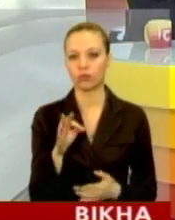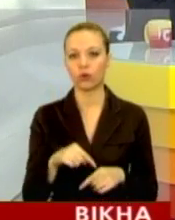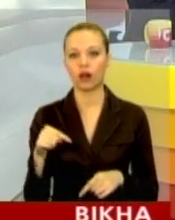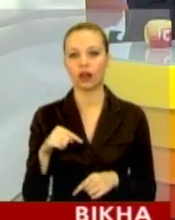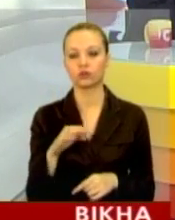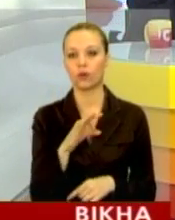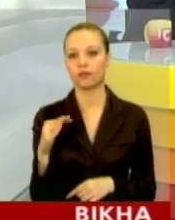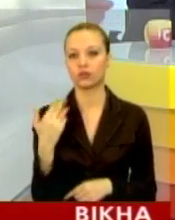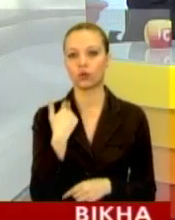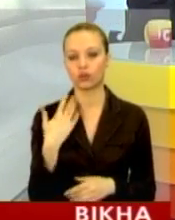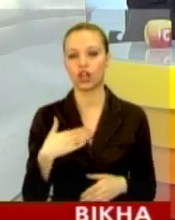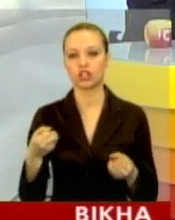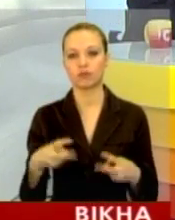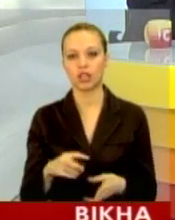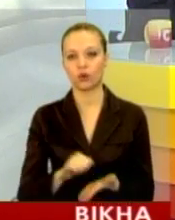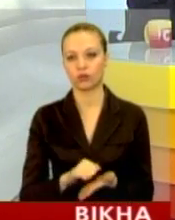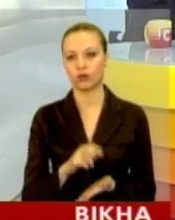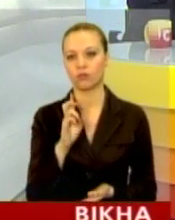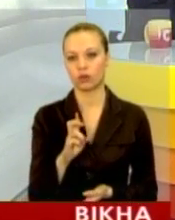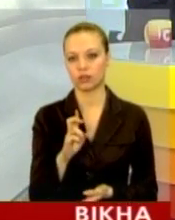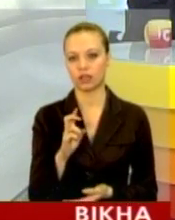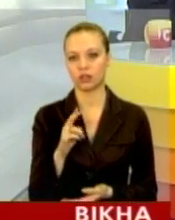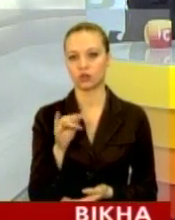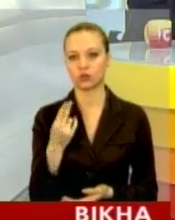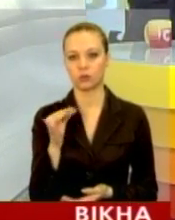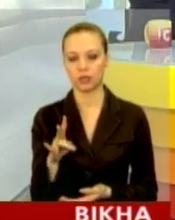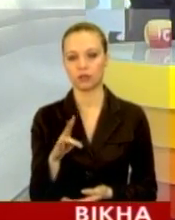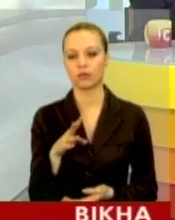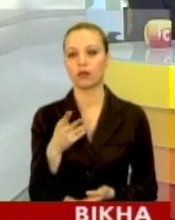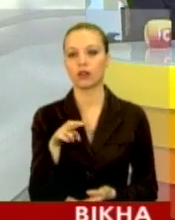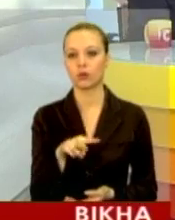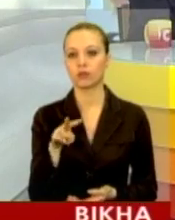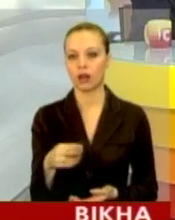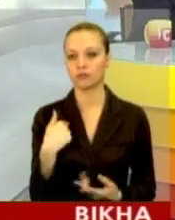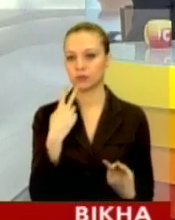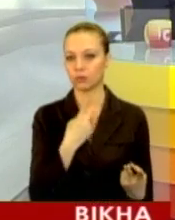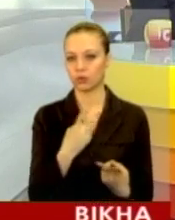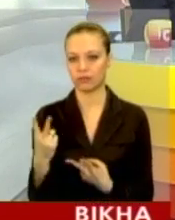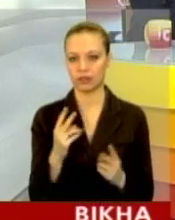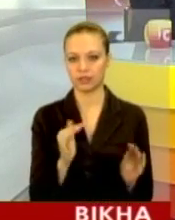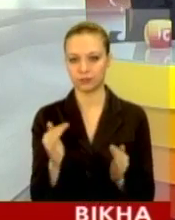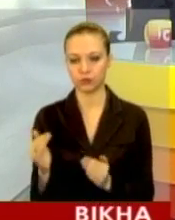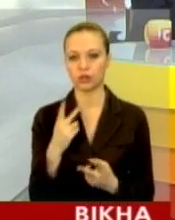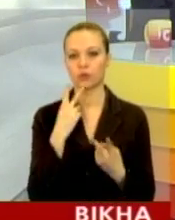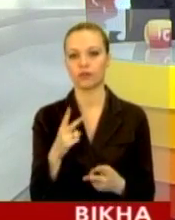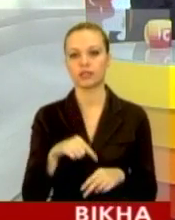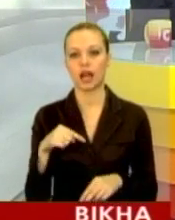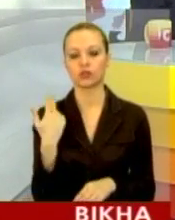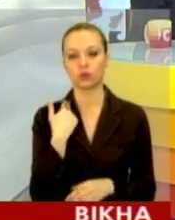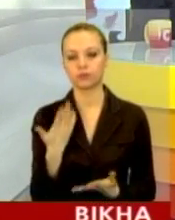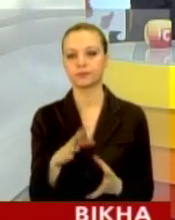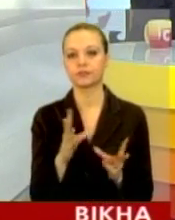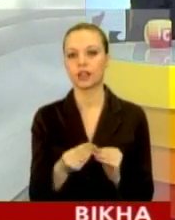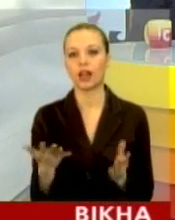реакцію офіційного Лондона наш спеціальний кореспондент Богдан Цупин. Отже, Леоніду Макаровичу, ми подивилися сюжет, подивилися реакцію Лондона.